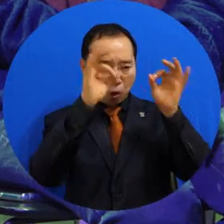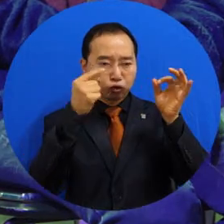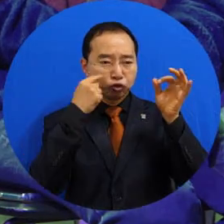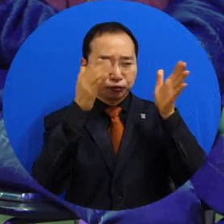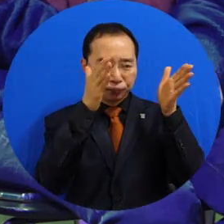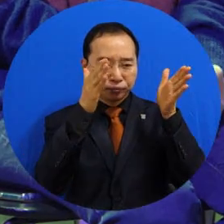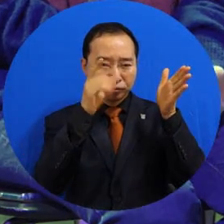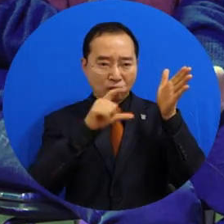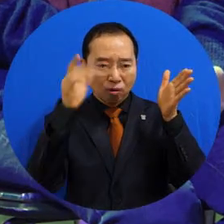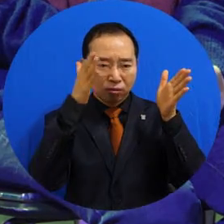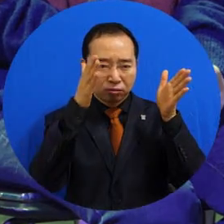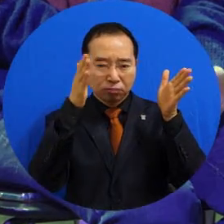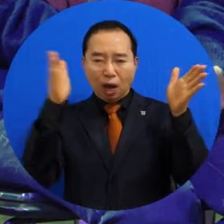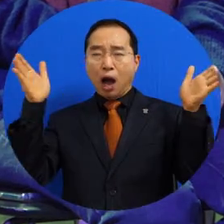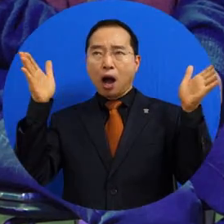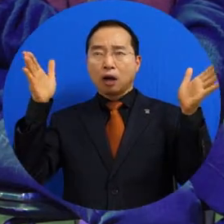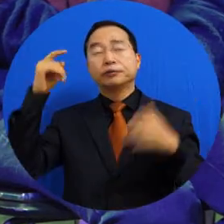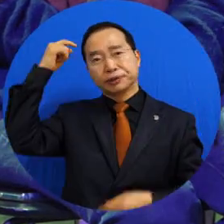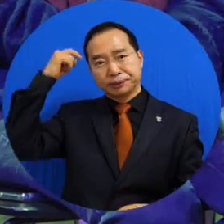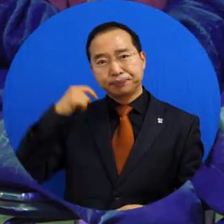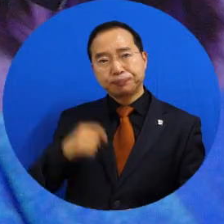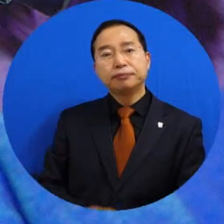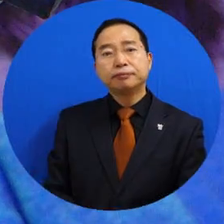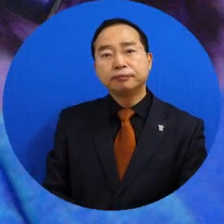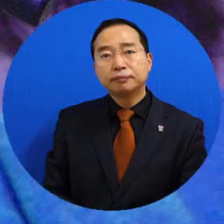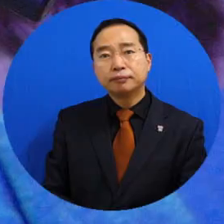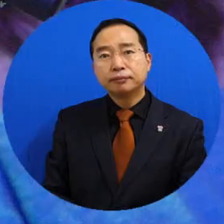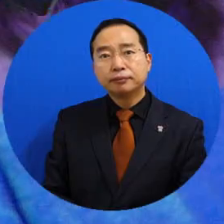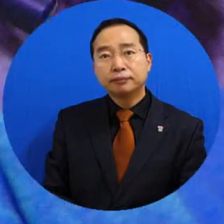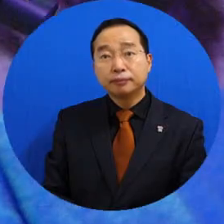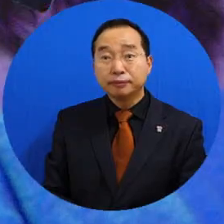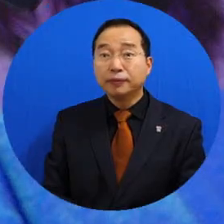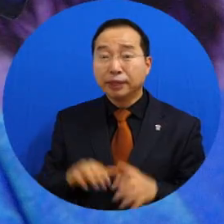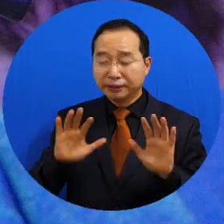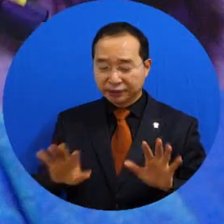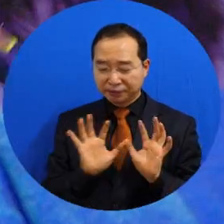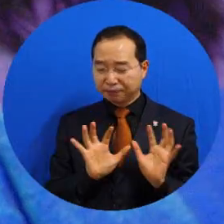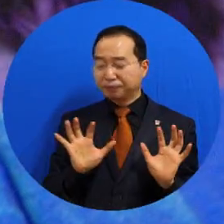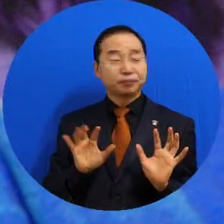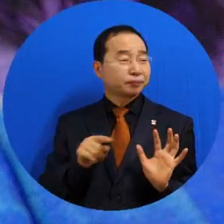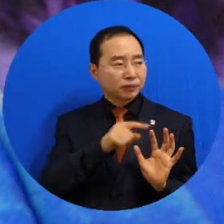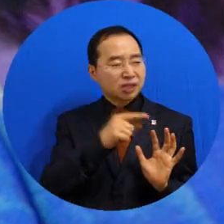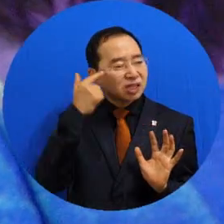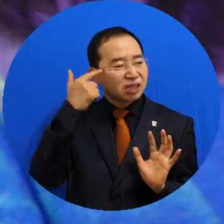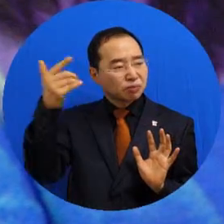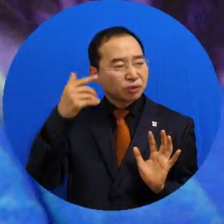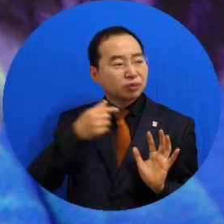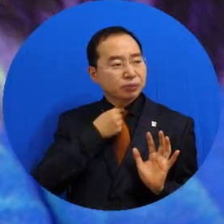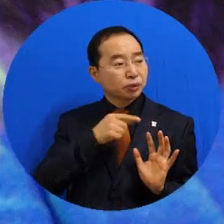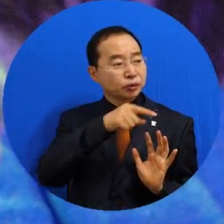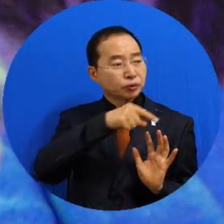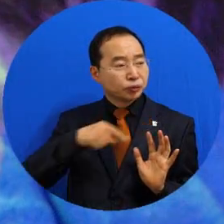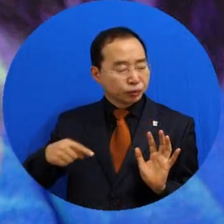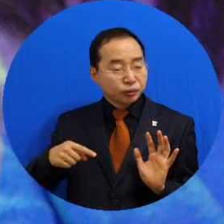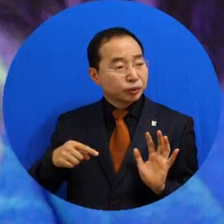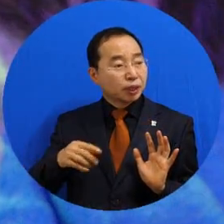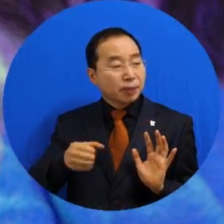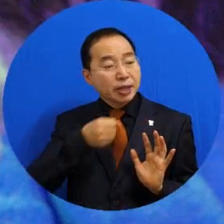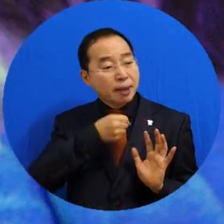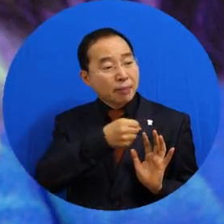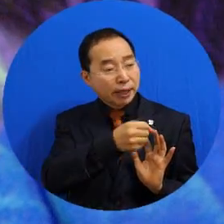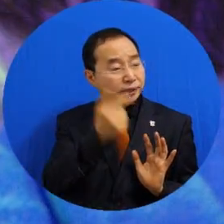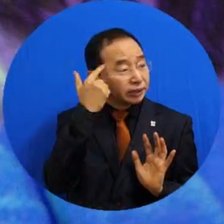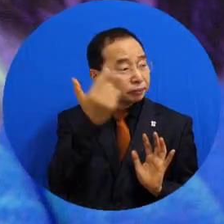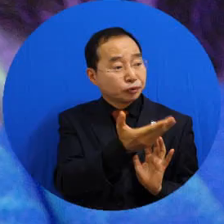더 떼어지는 느낌이었거든요. 아마 많은 질문들을 지금 갖고 계실 것 같아요. 지금 바로 마이크를